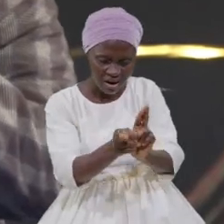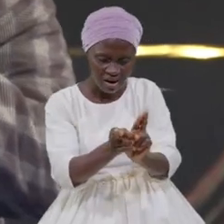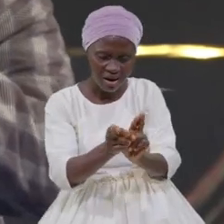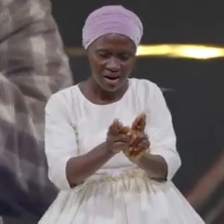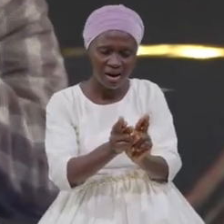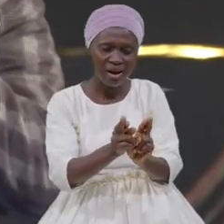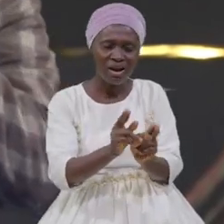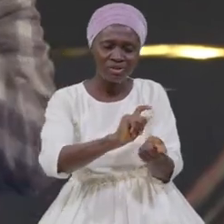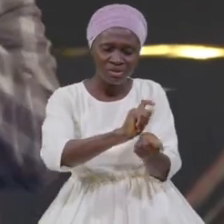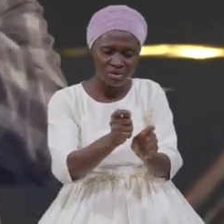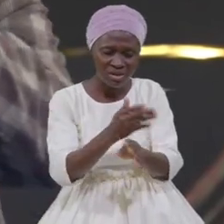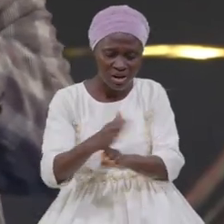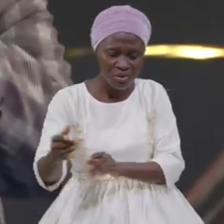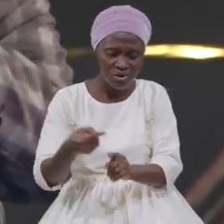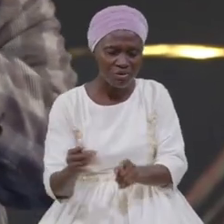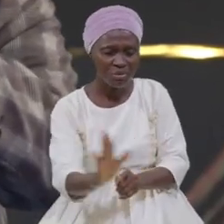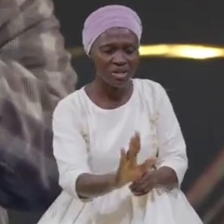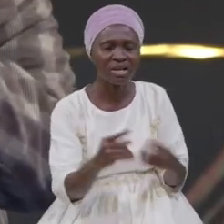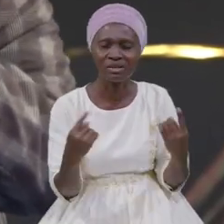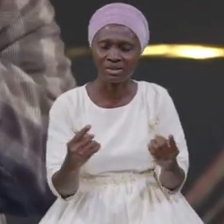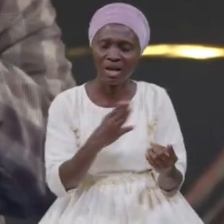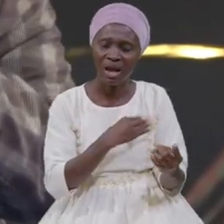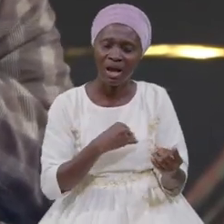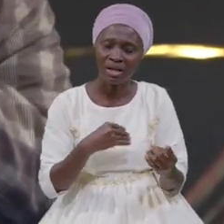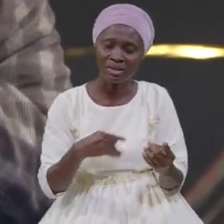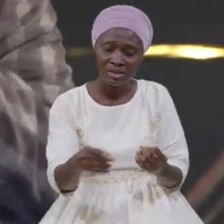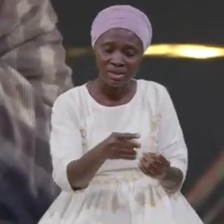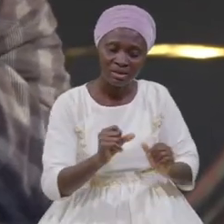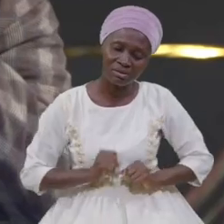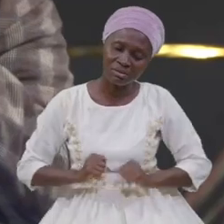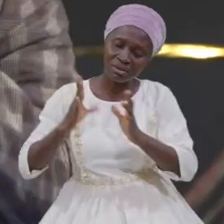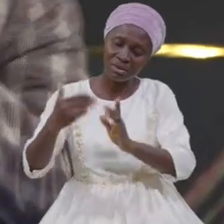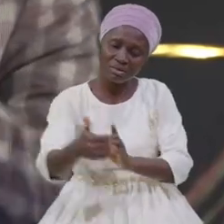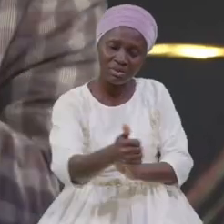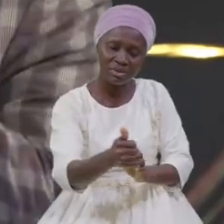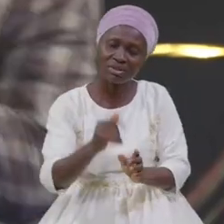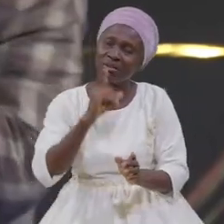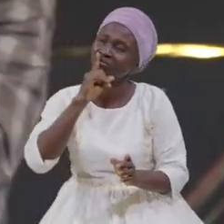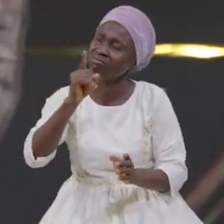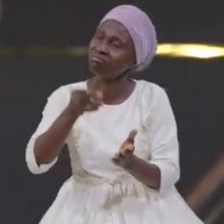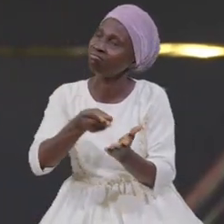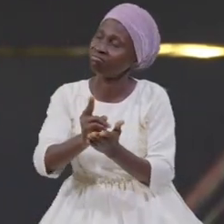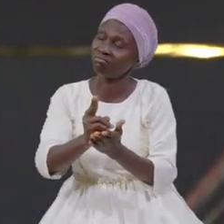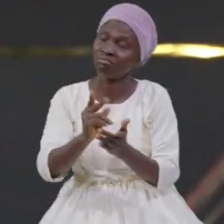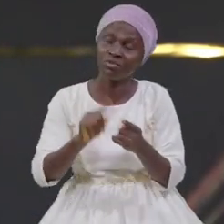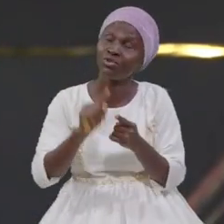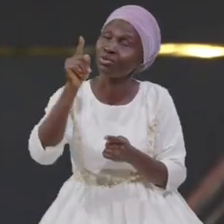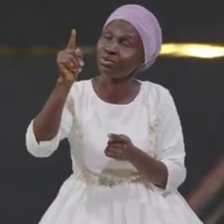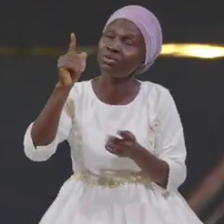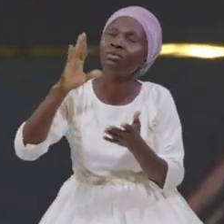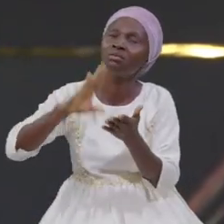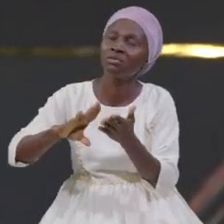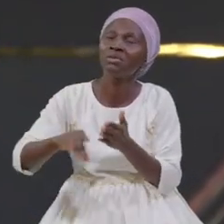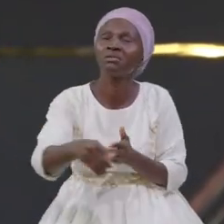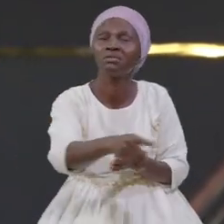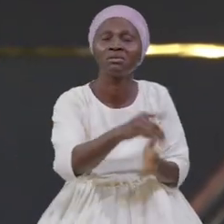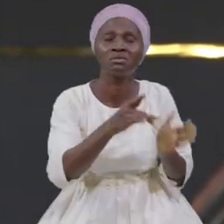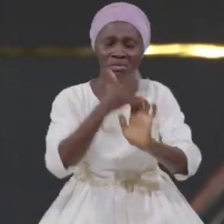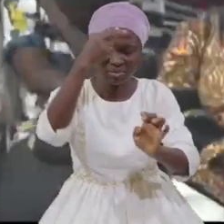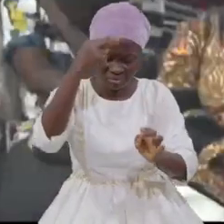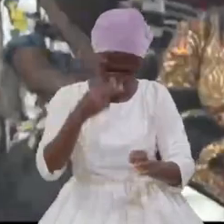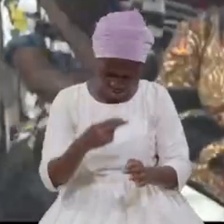et qui se donnent sincèrement, honnêtement à toi. Pardonne-les au nom